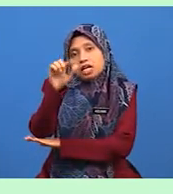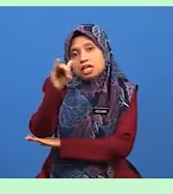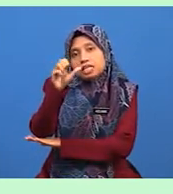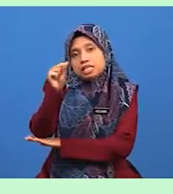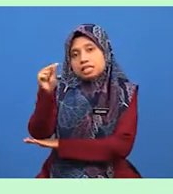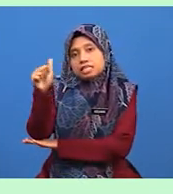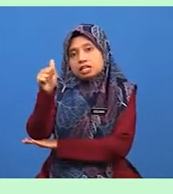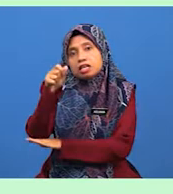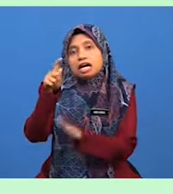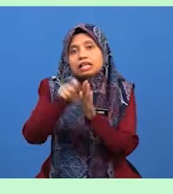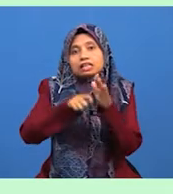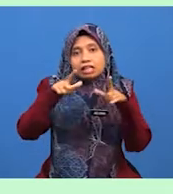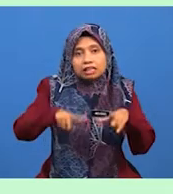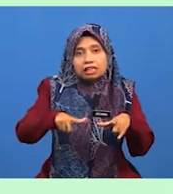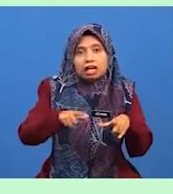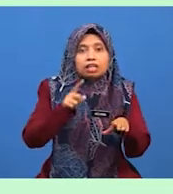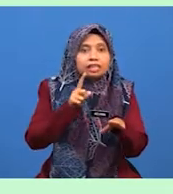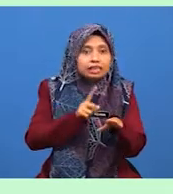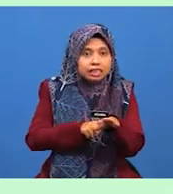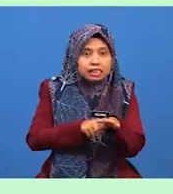di utara semenanjung.